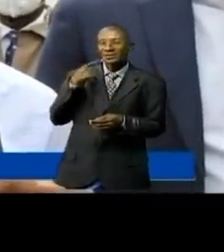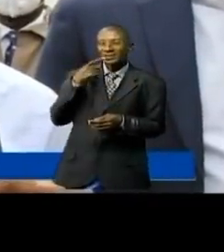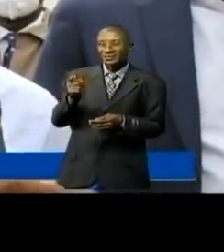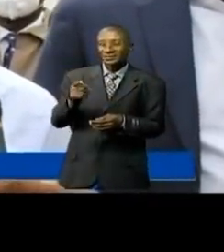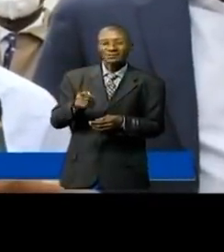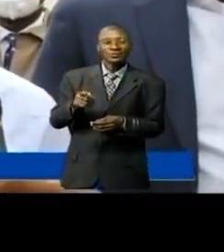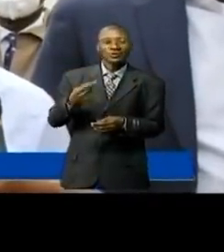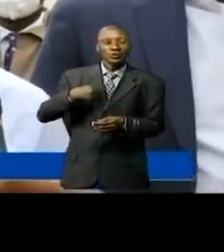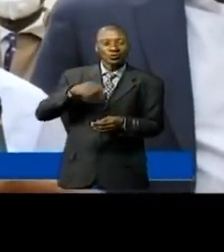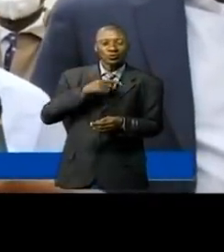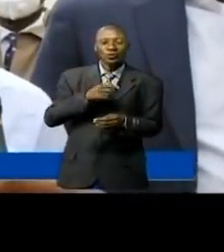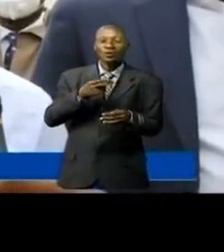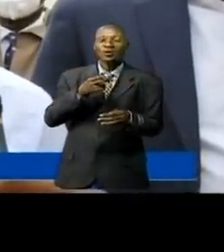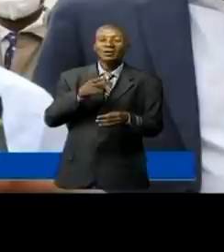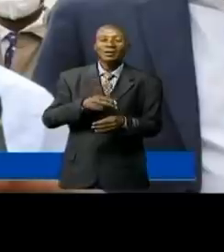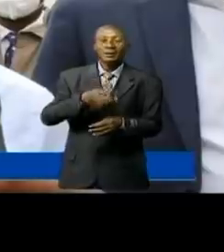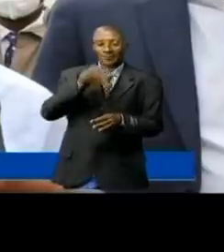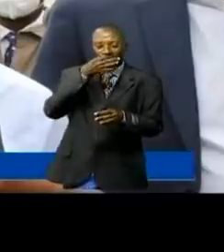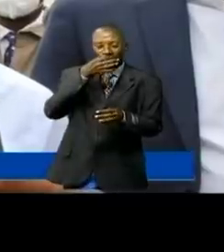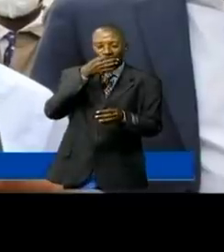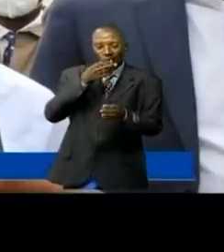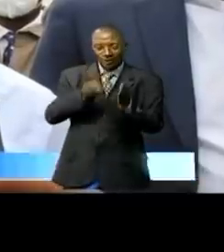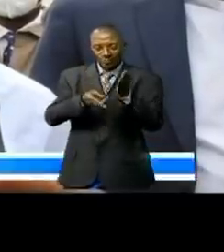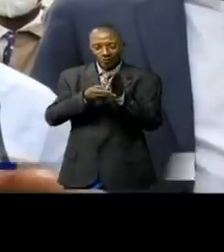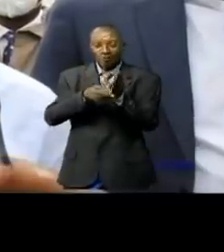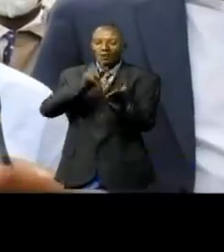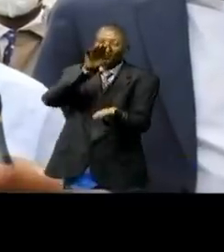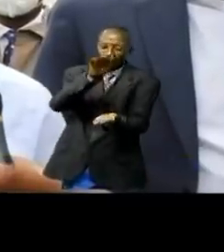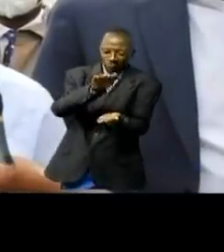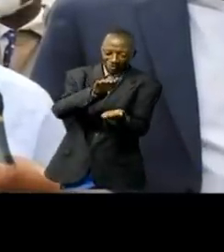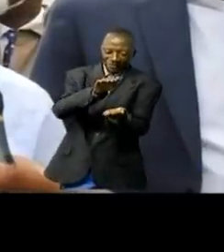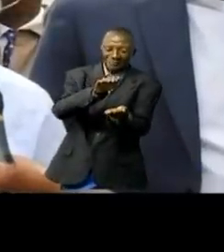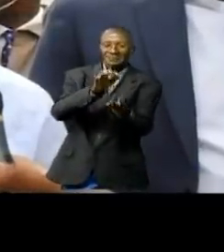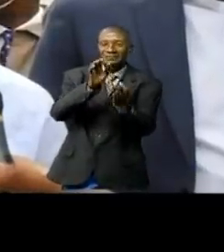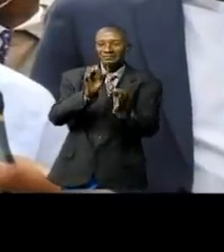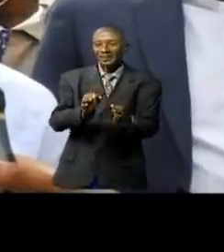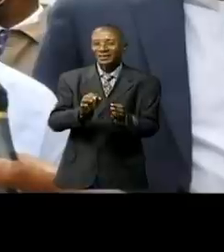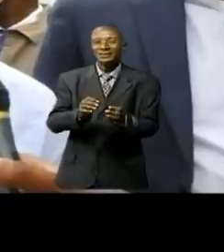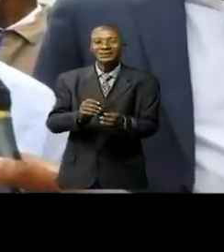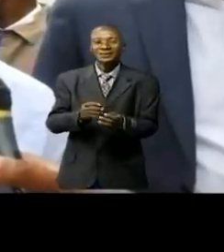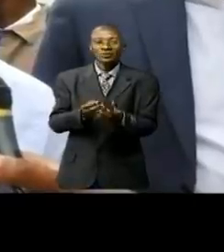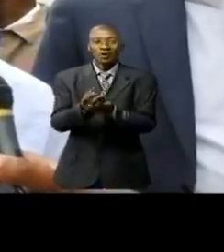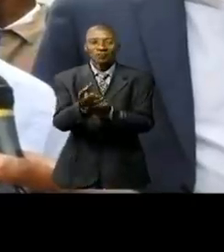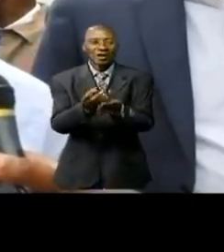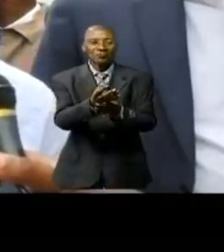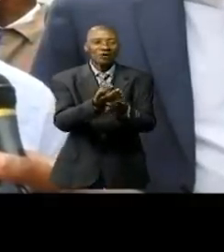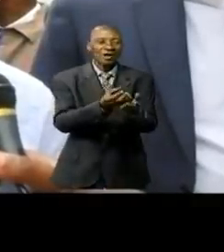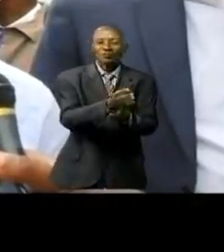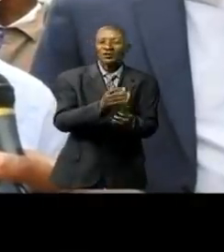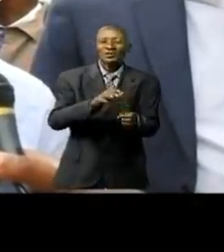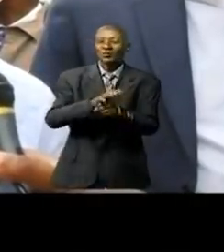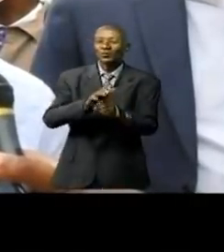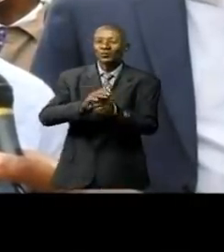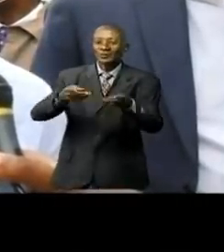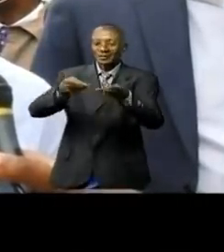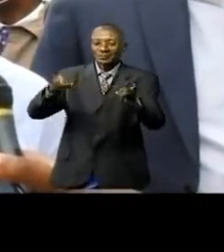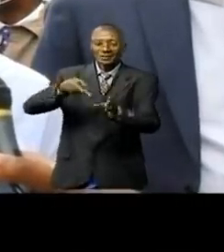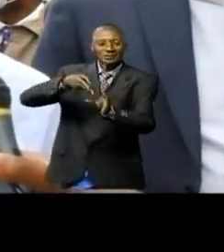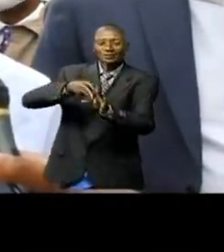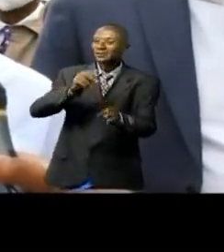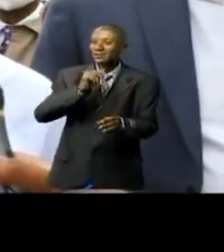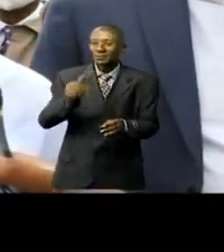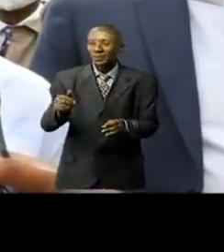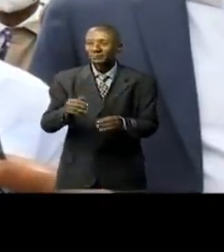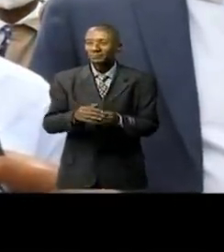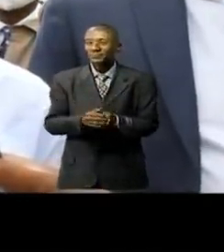visibilité. Et donc, apparemment, l'information a circulé, il y a eu un peu de panique en ville. Et donc, les clients se sont précipités sur les points de vente. Il y en a qui ont